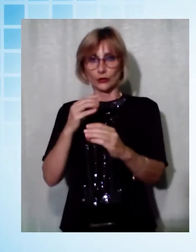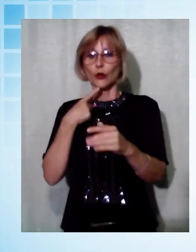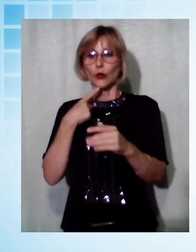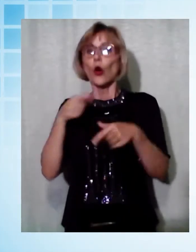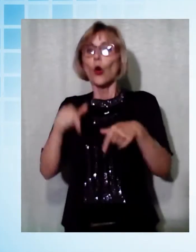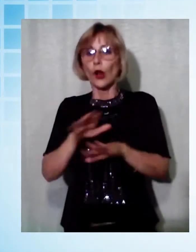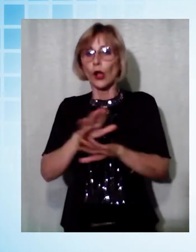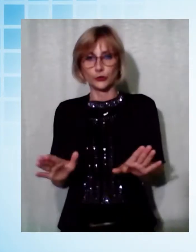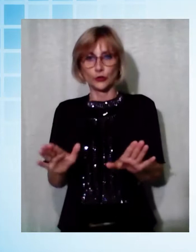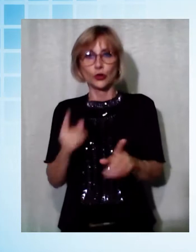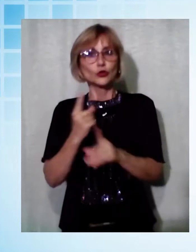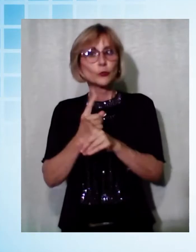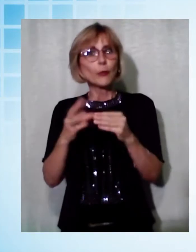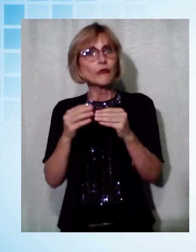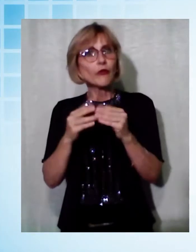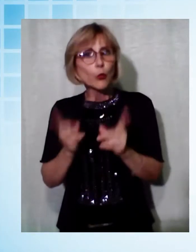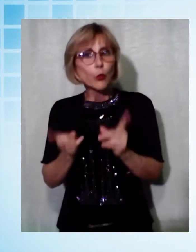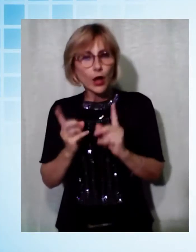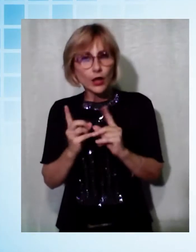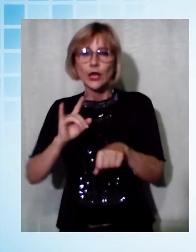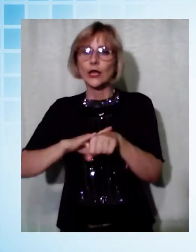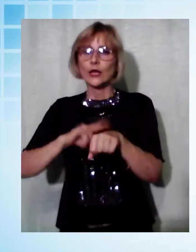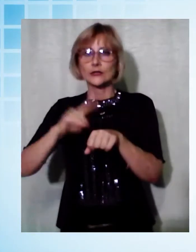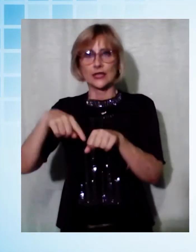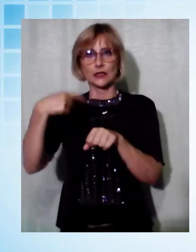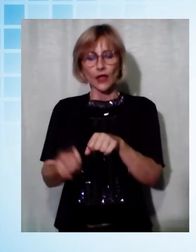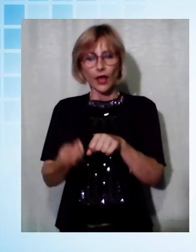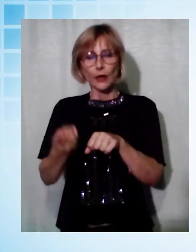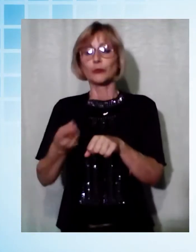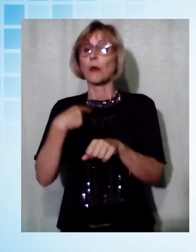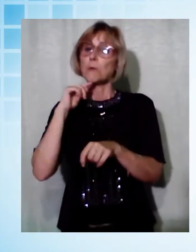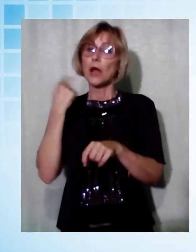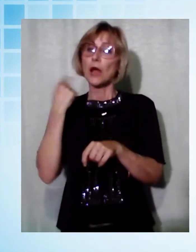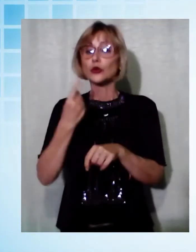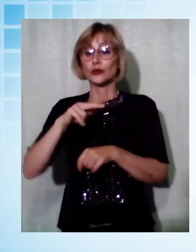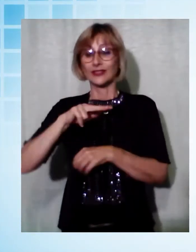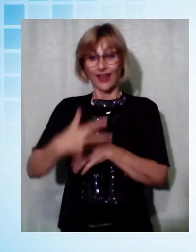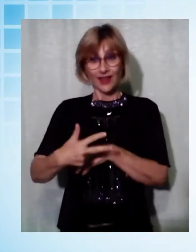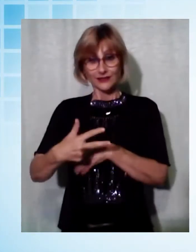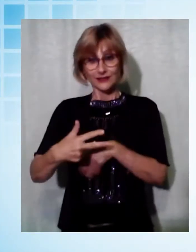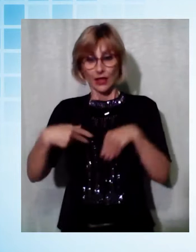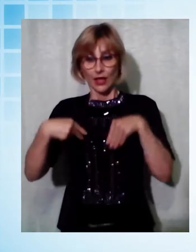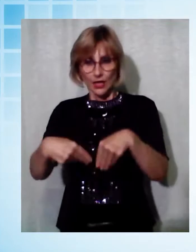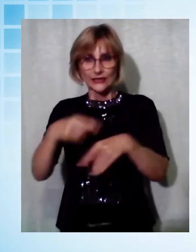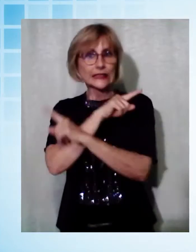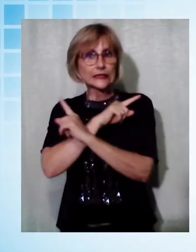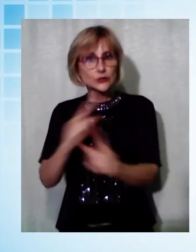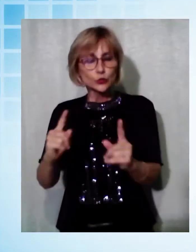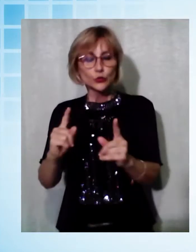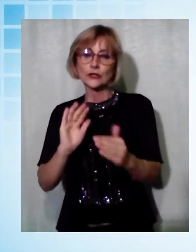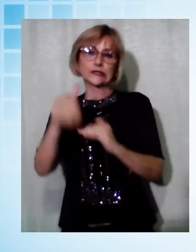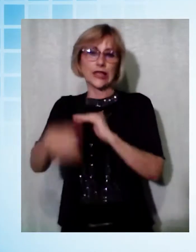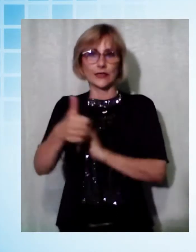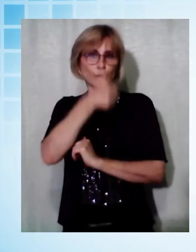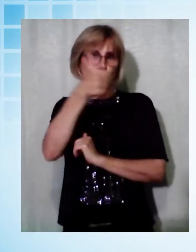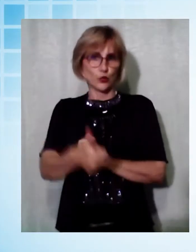Cambiamo scuola. A settembre, secondo me, nessuno si presenta, nessuna terza. Saltiamo direttamente l'anno. Perché è questo che vogliono a questo